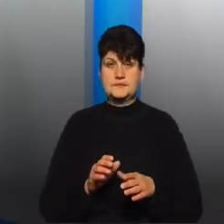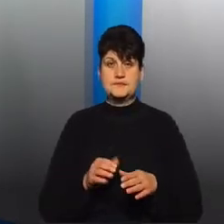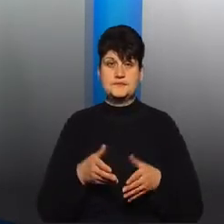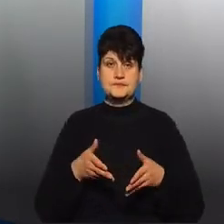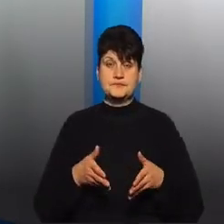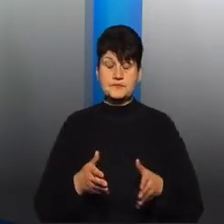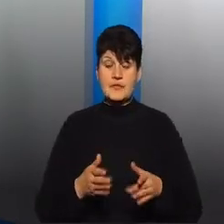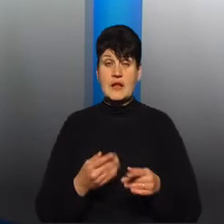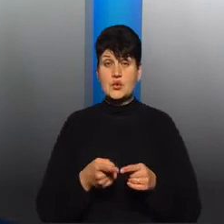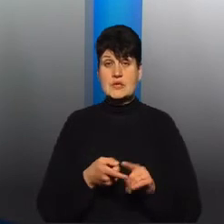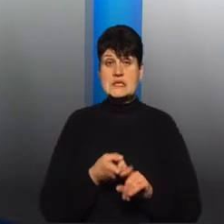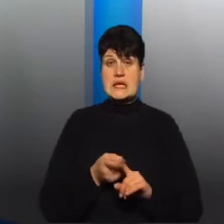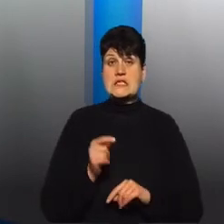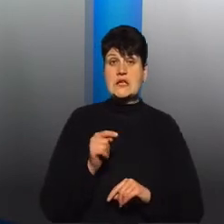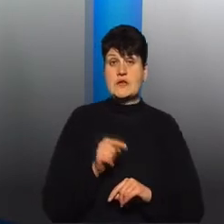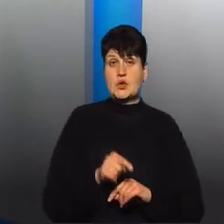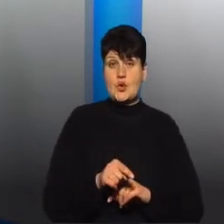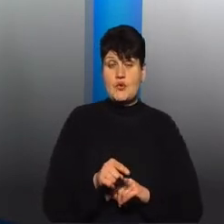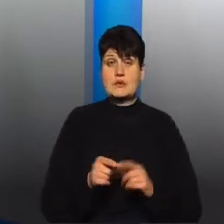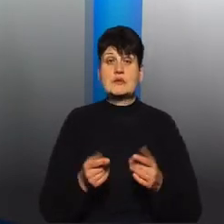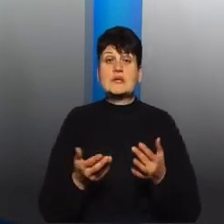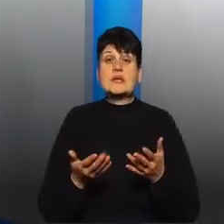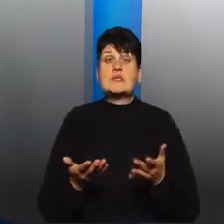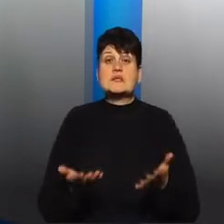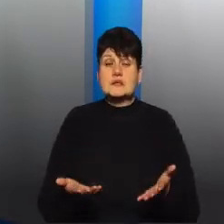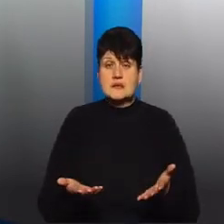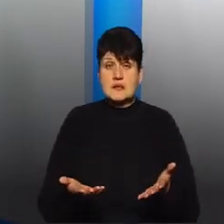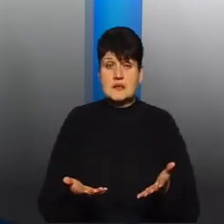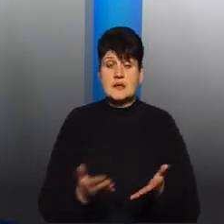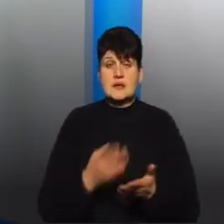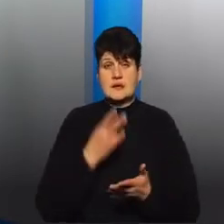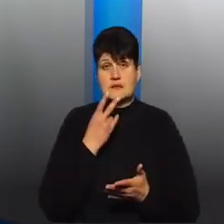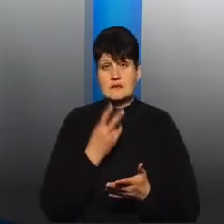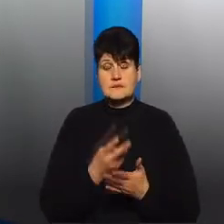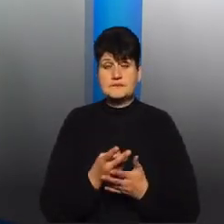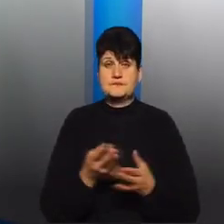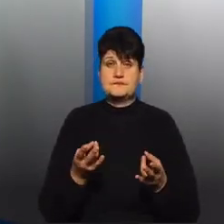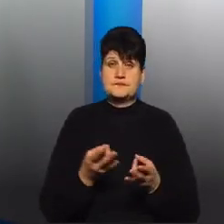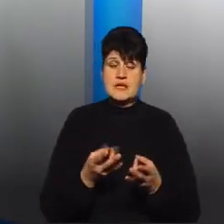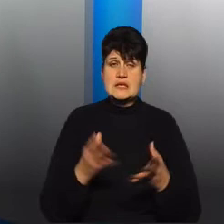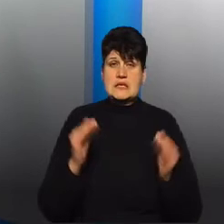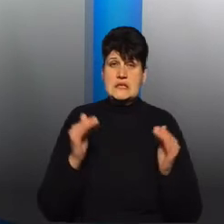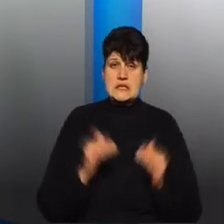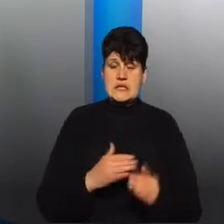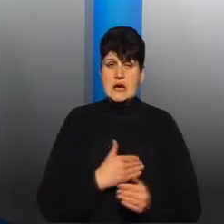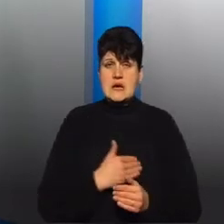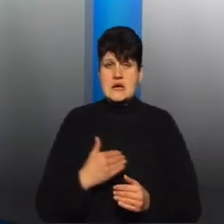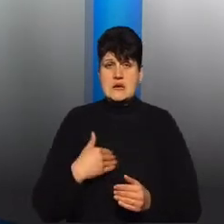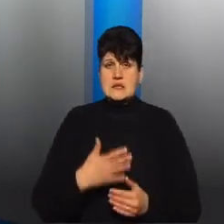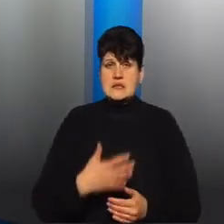того, наскільки виражені клінічні прояви, наскільки знижена сатурація, чи є присутня